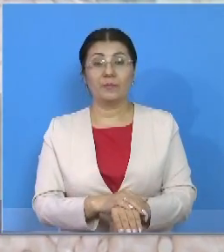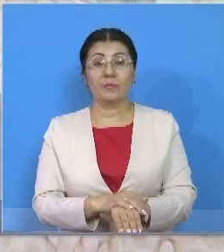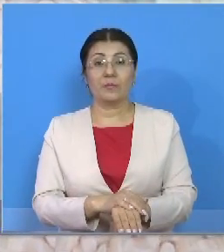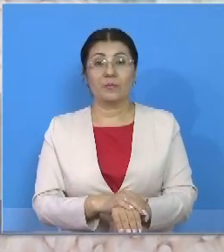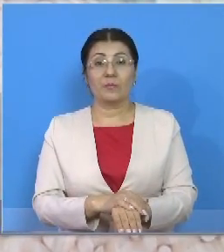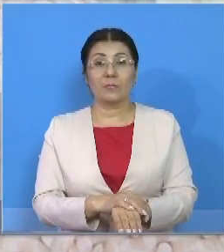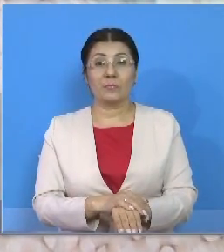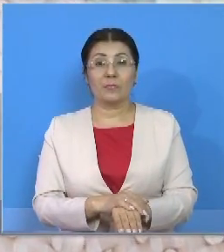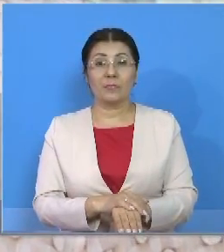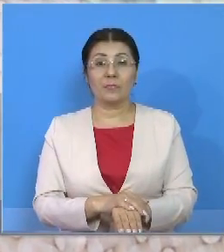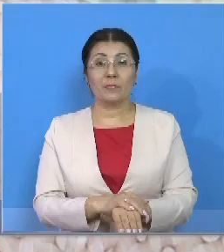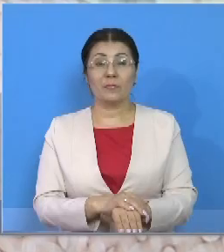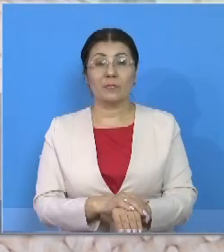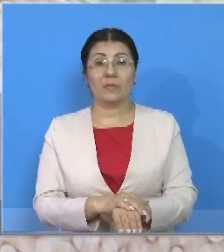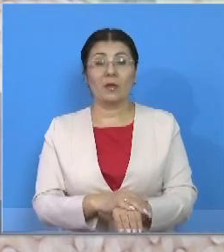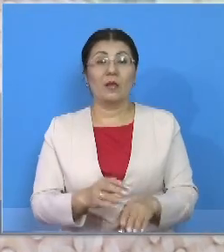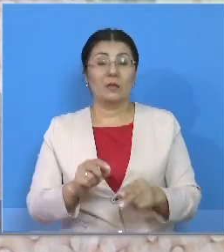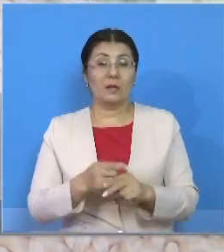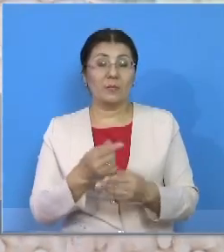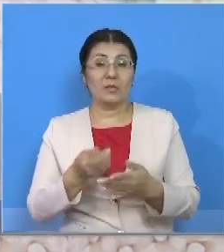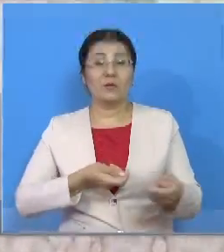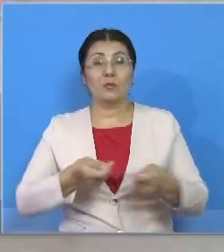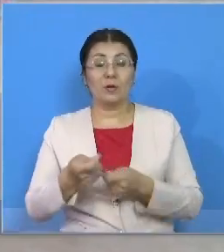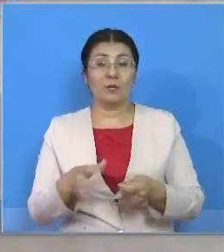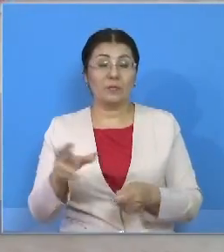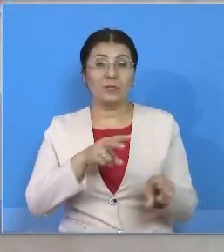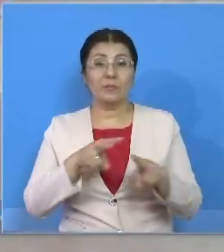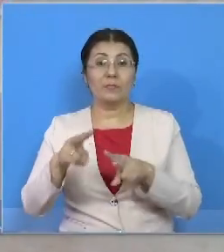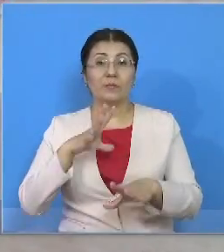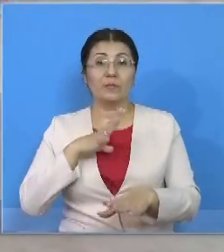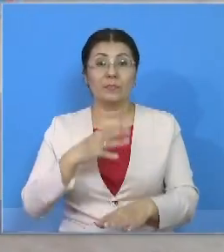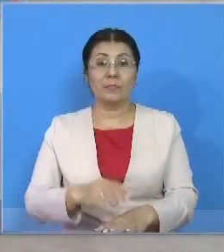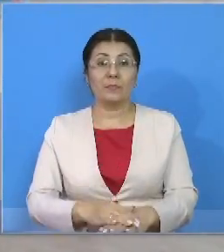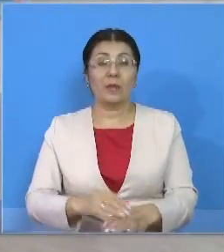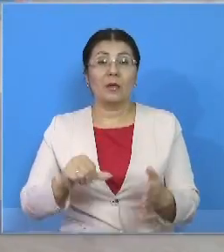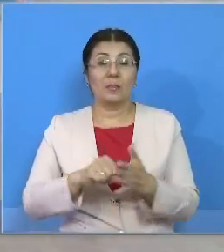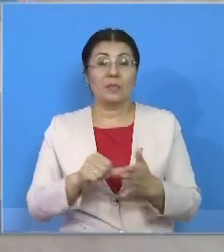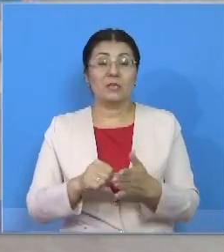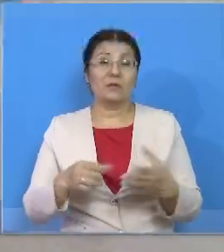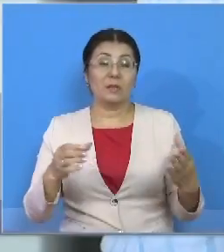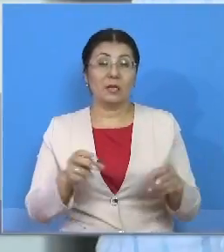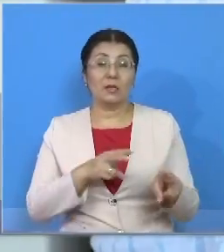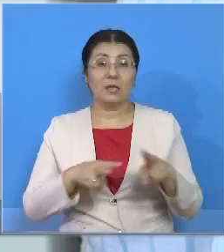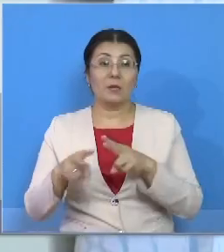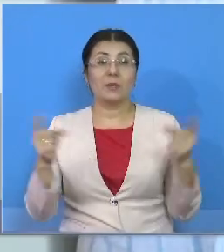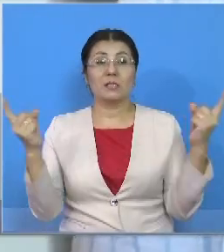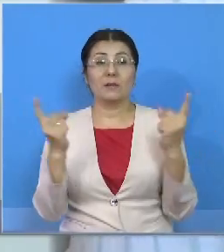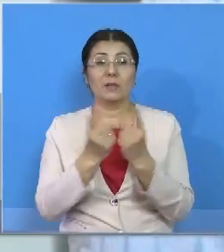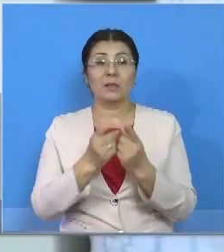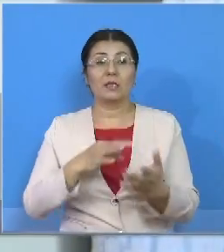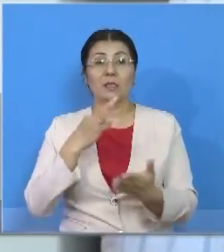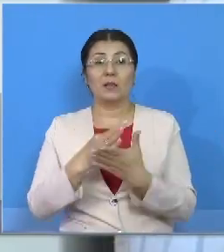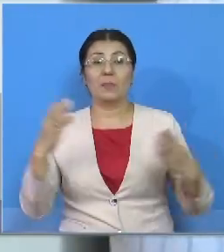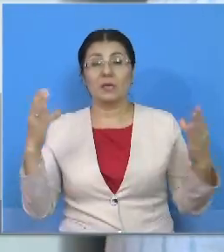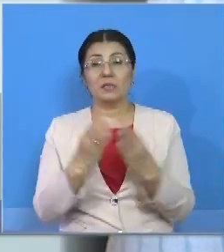справку и отправляли центральный аппарат и руководство местного. Пункта партийного контроля встретились с подрядчиком